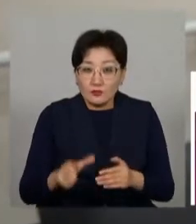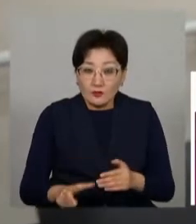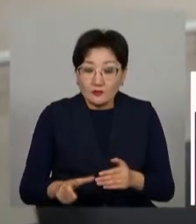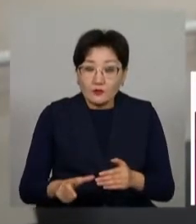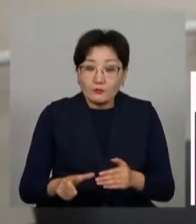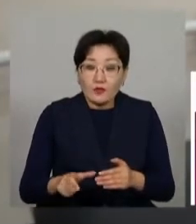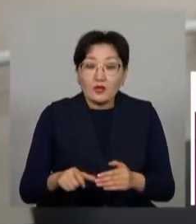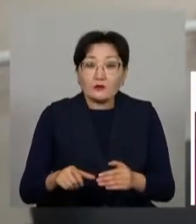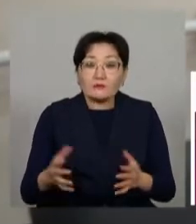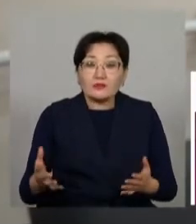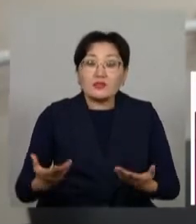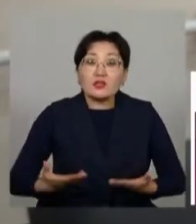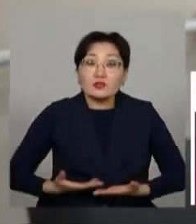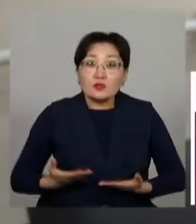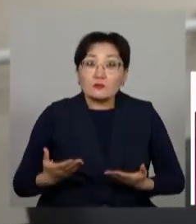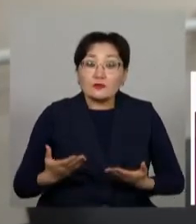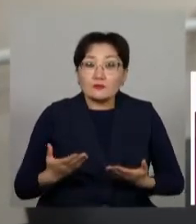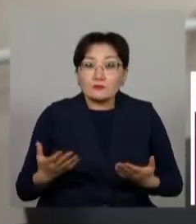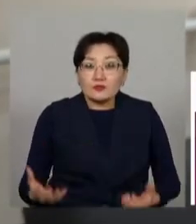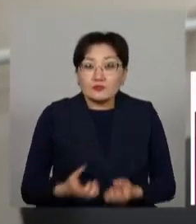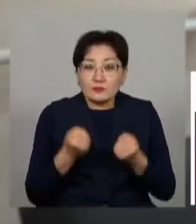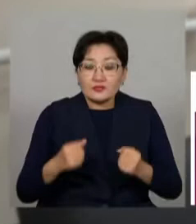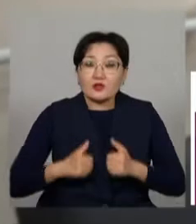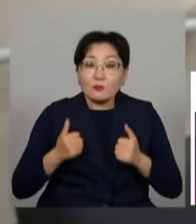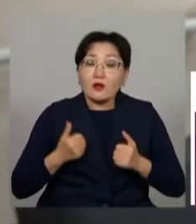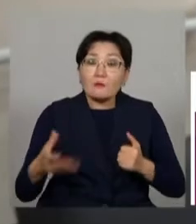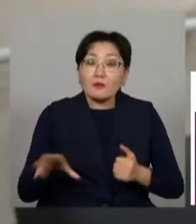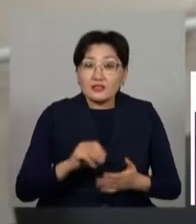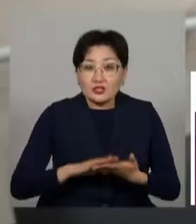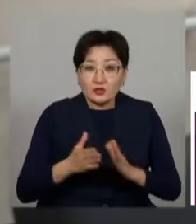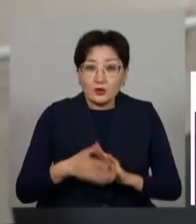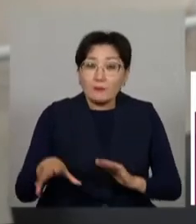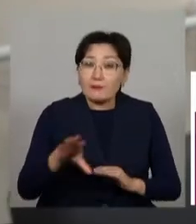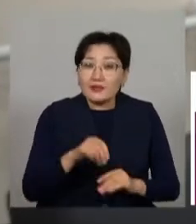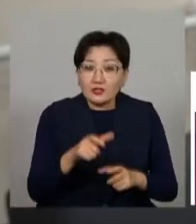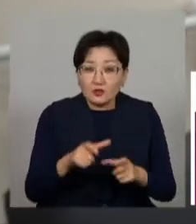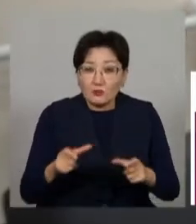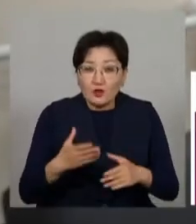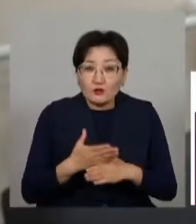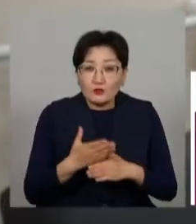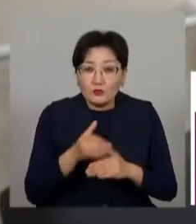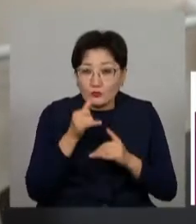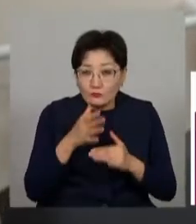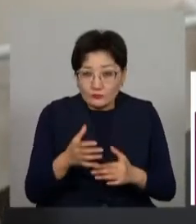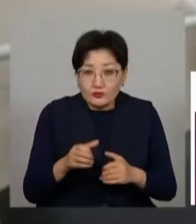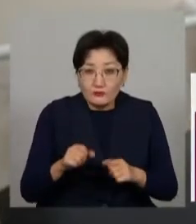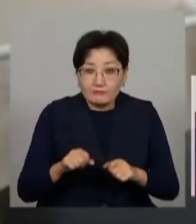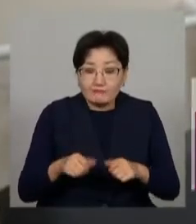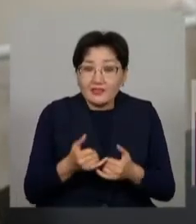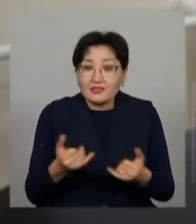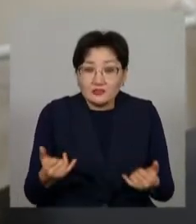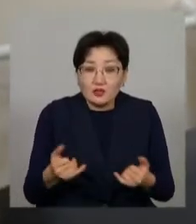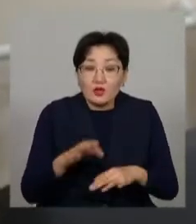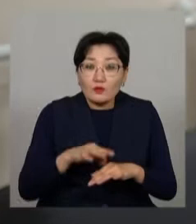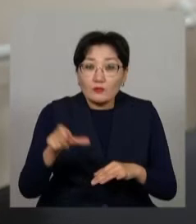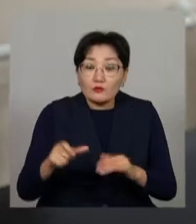дегендей аман есен алып шығып жатырмыз. Бірақ барлық жағдайда біз барлығына көмектесе алмай қалуымыз мүмкін. Ол жаңағы